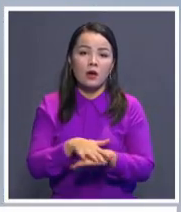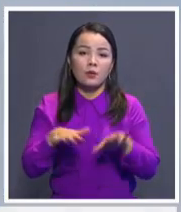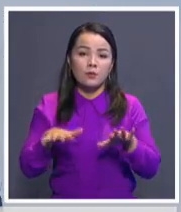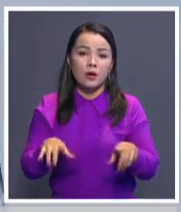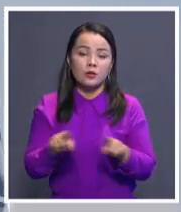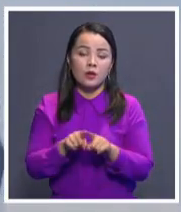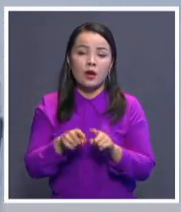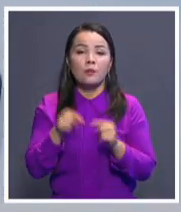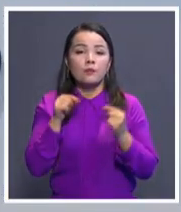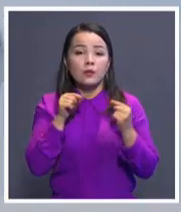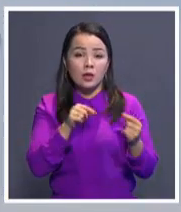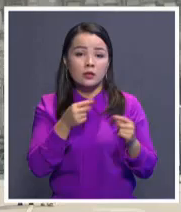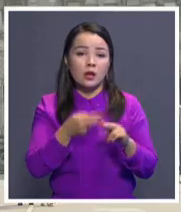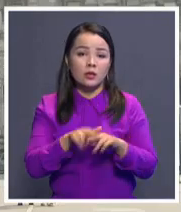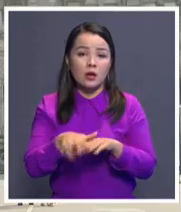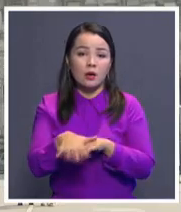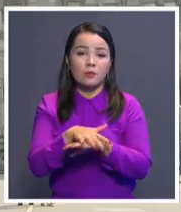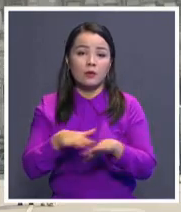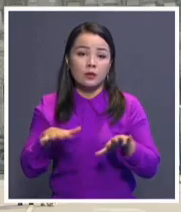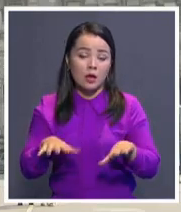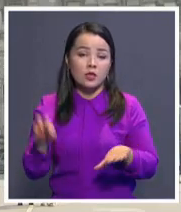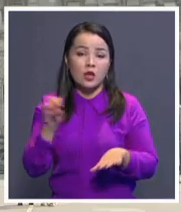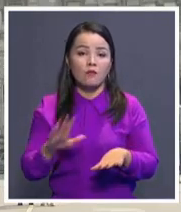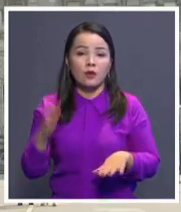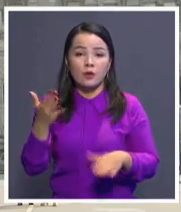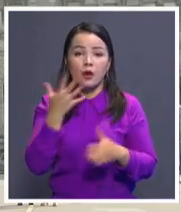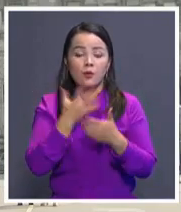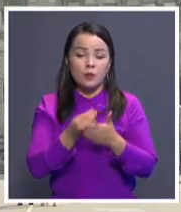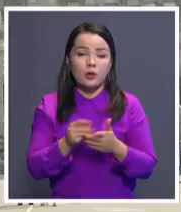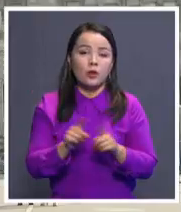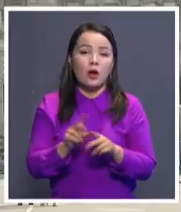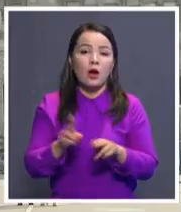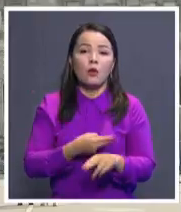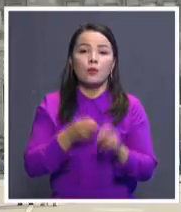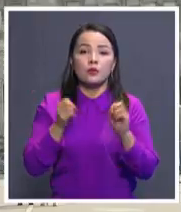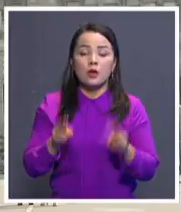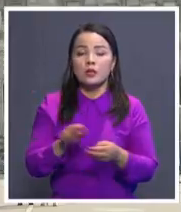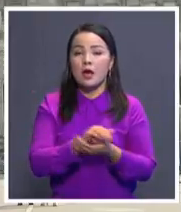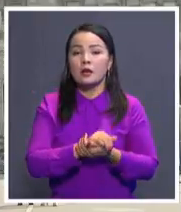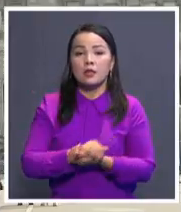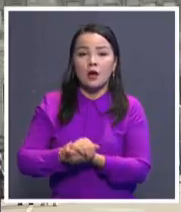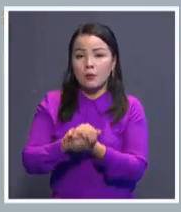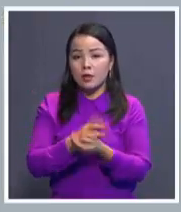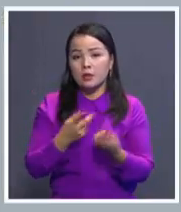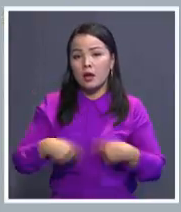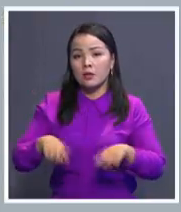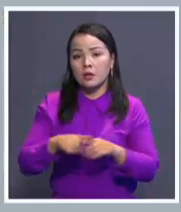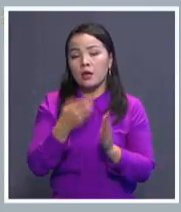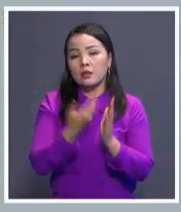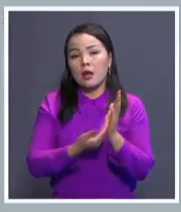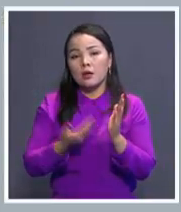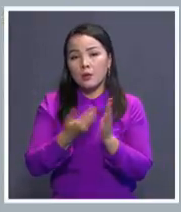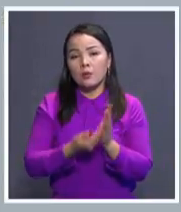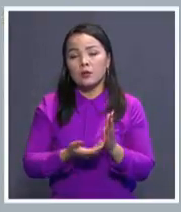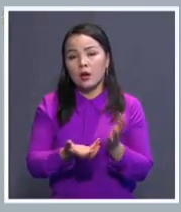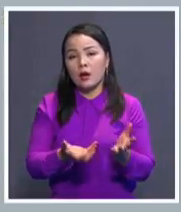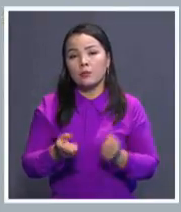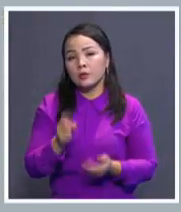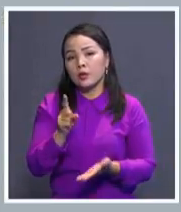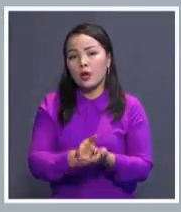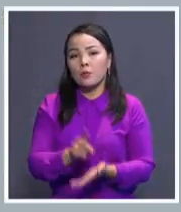іс-қимыл агенттігінің қызметкерлері енді Еуропадағы қауіпсіздік және ынтымақтастық ұйымының сарапшылар пулына